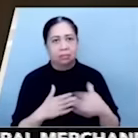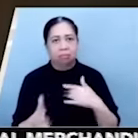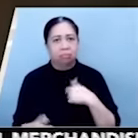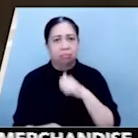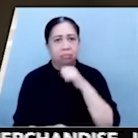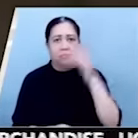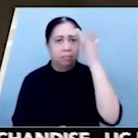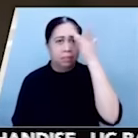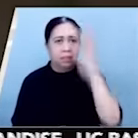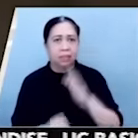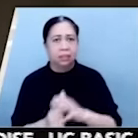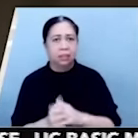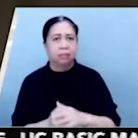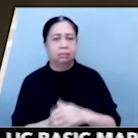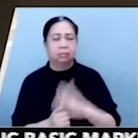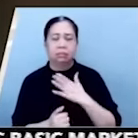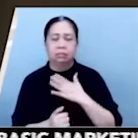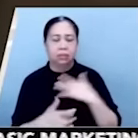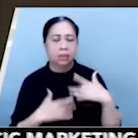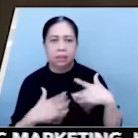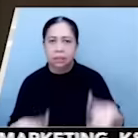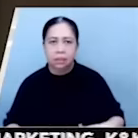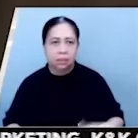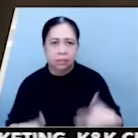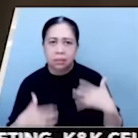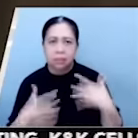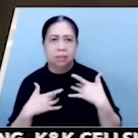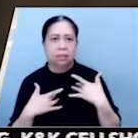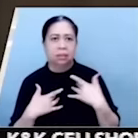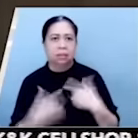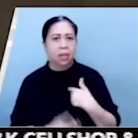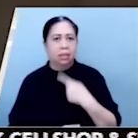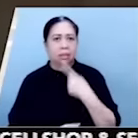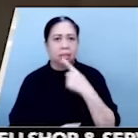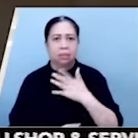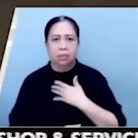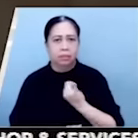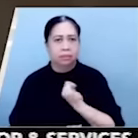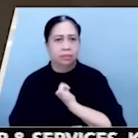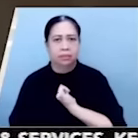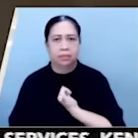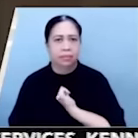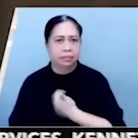sa buhay ko. Ang sabi ko sa sarili ko,